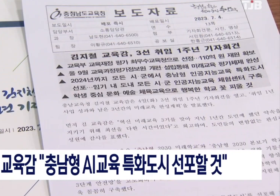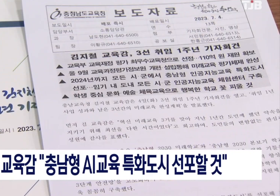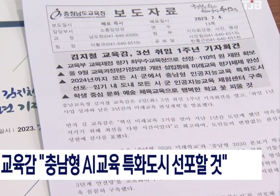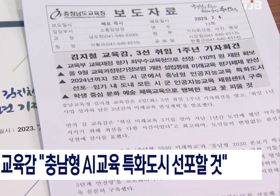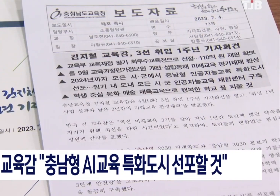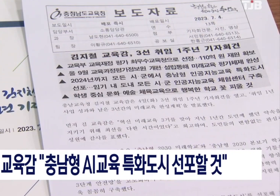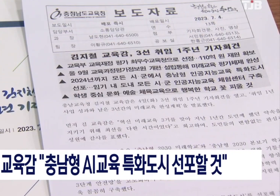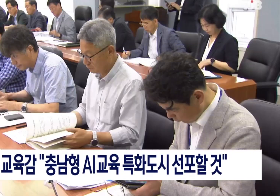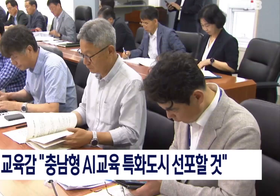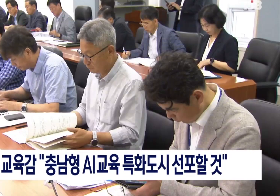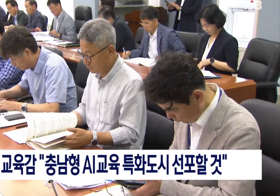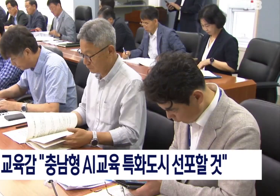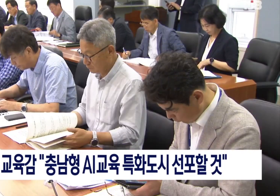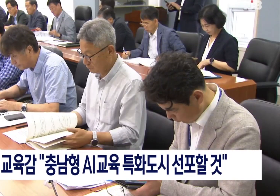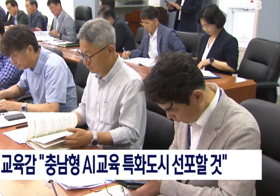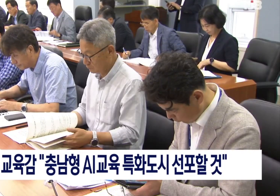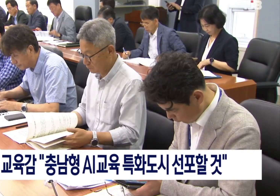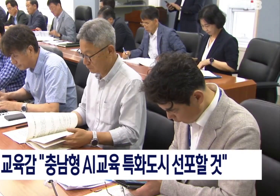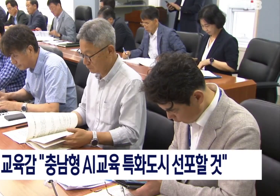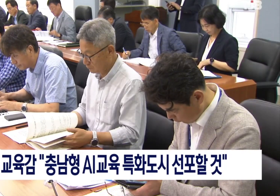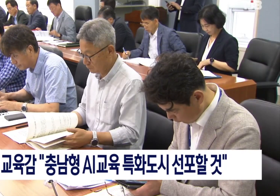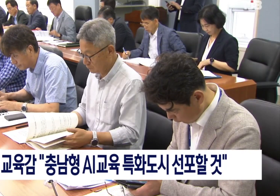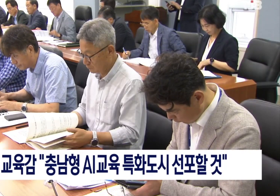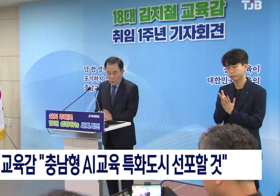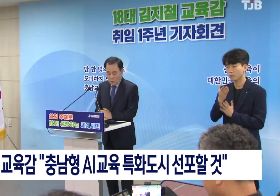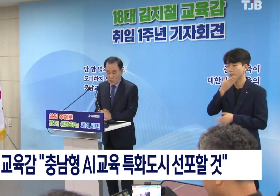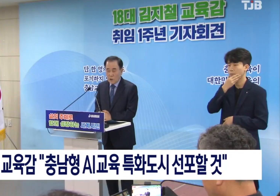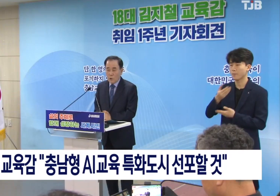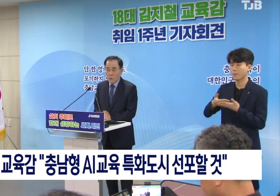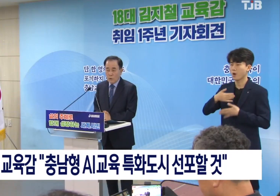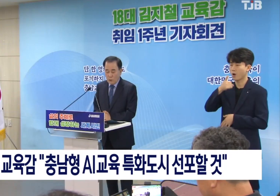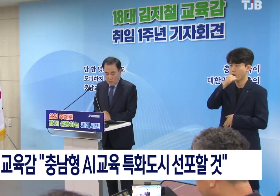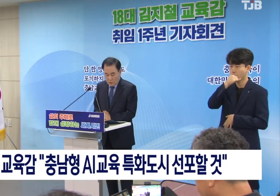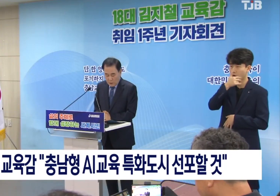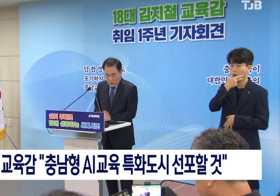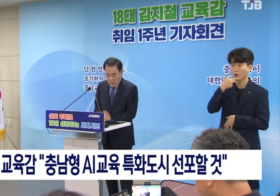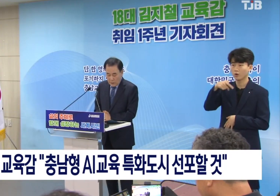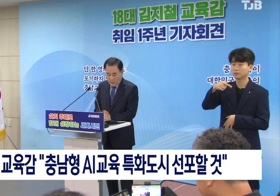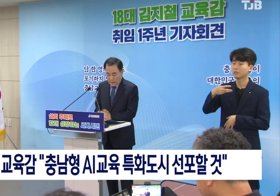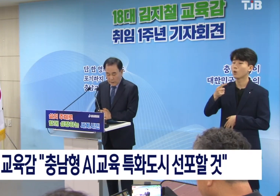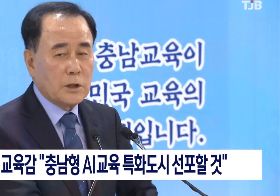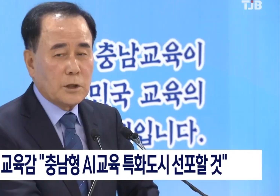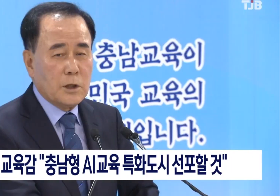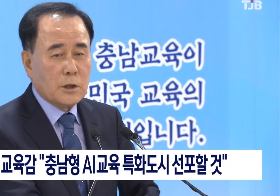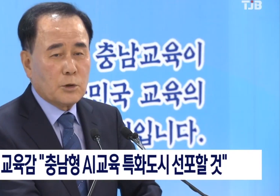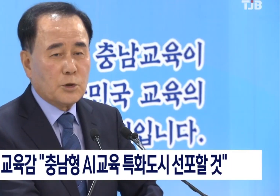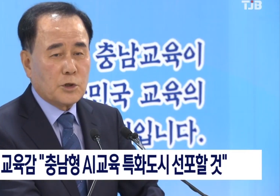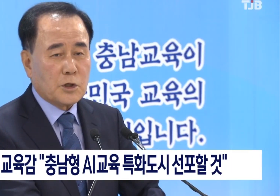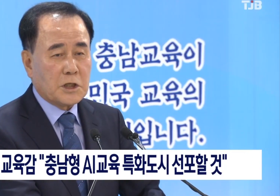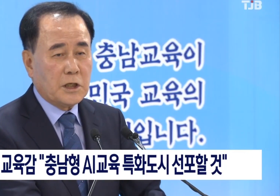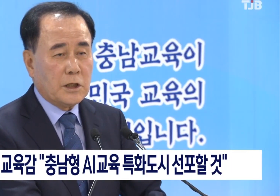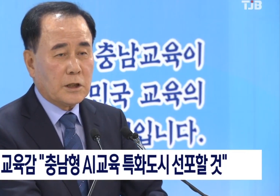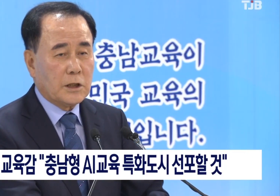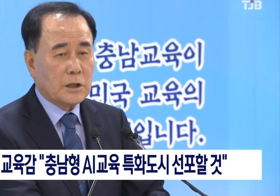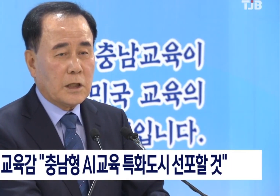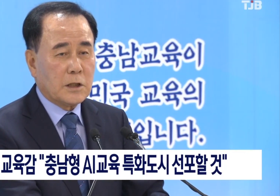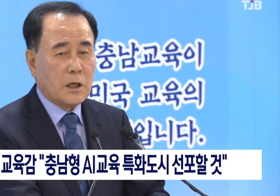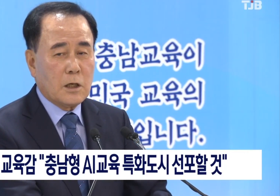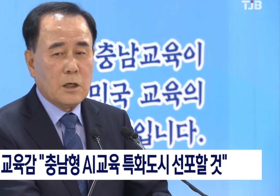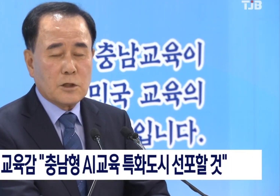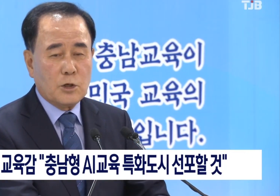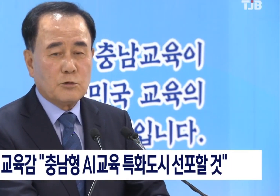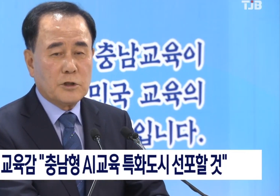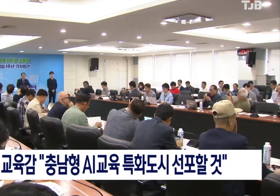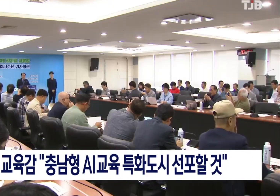또 충남도 내 15개 시군의 인공지능교육 체험센터를 구축하는 한편 교육활동 치매 학생에